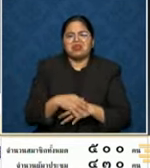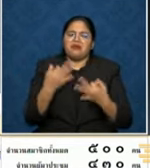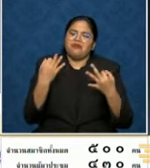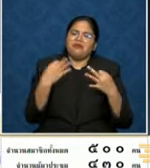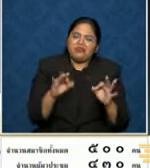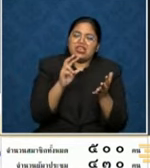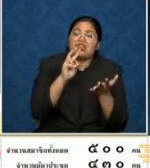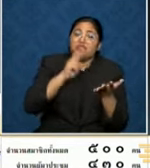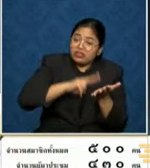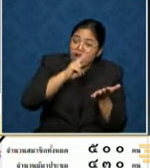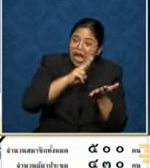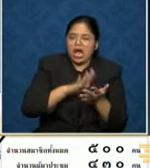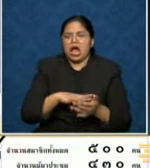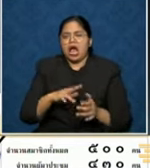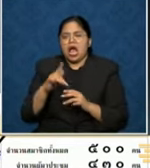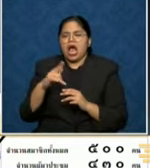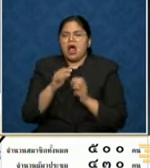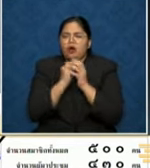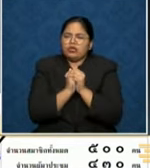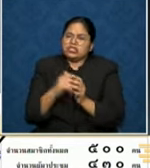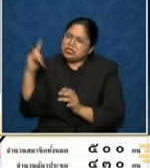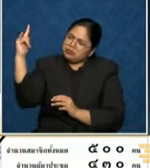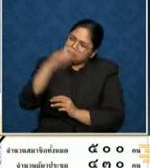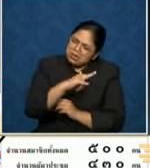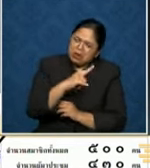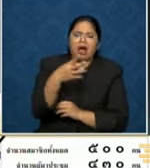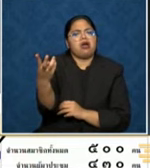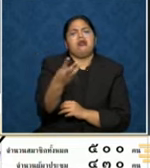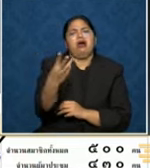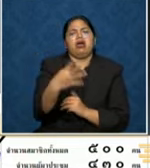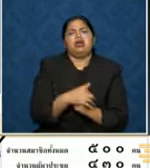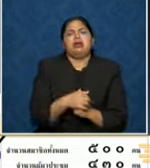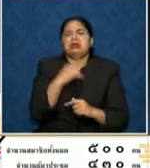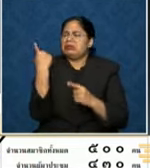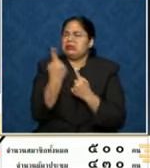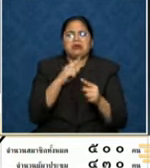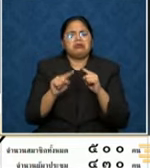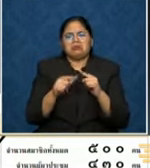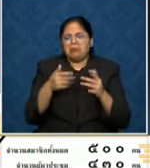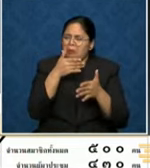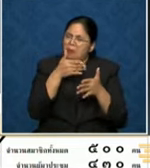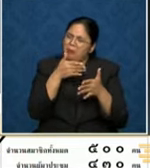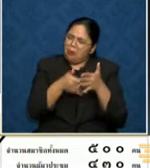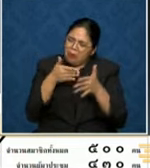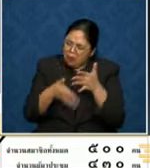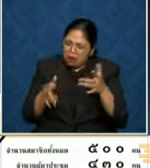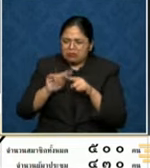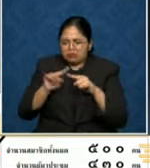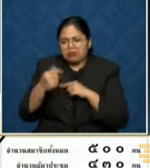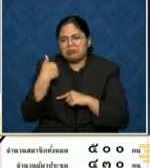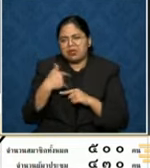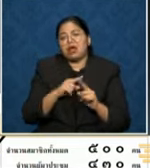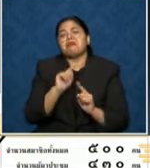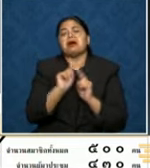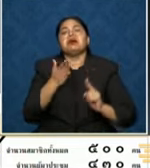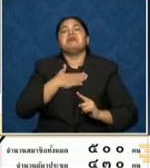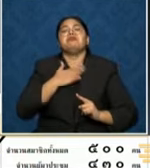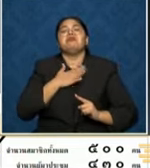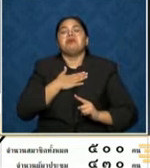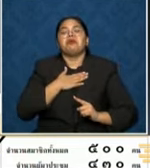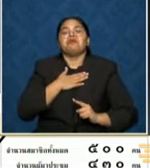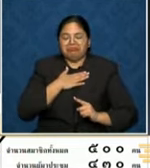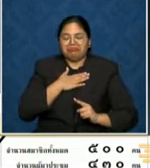ต่างๆจีนเข้ามาเที่ยวไทยยังน้อยอยู่ที่มีปัญหาอุปสรรคต่างๆเพราะฉะนั้นเนี่ยประเมินจากคุณครูนะครับ B